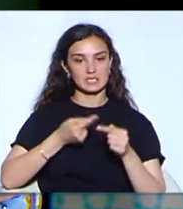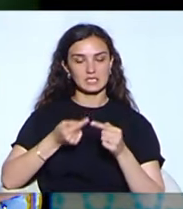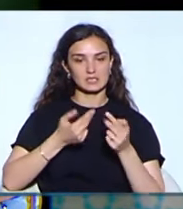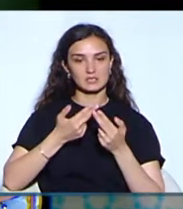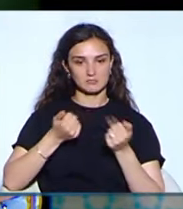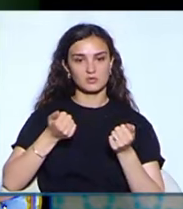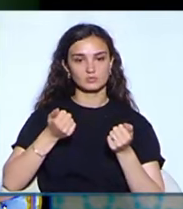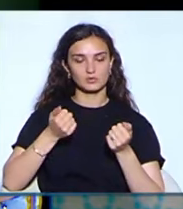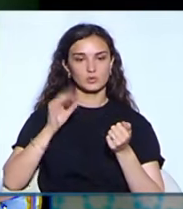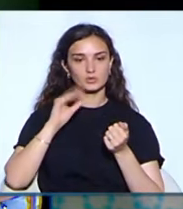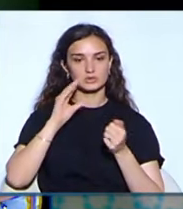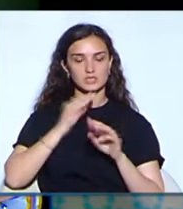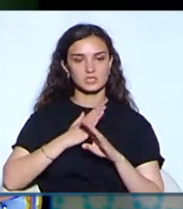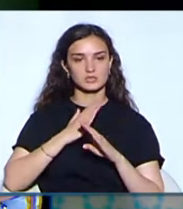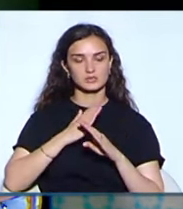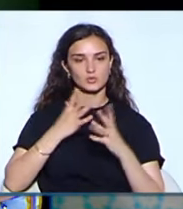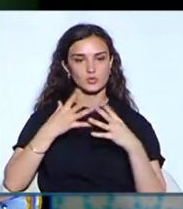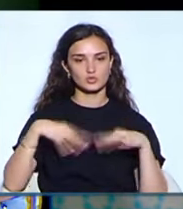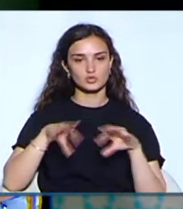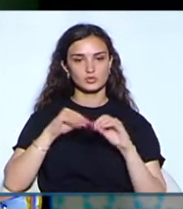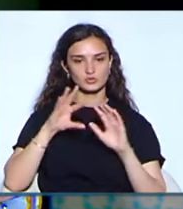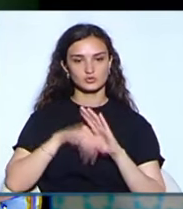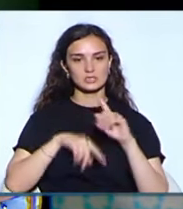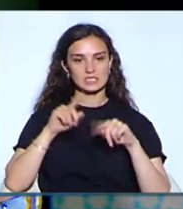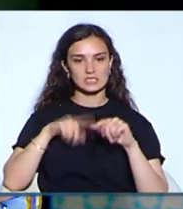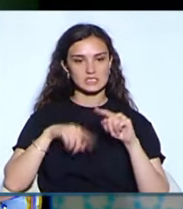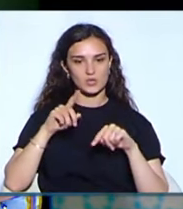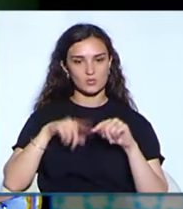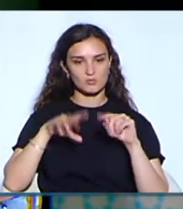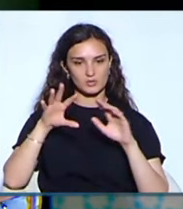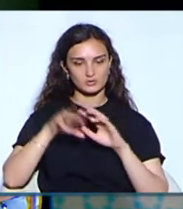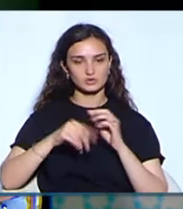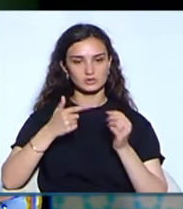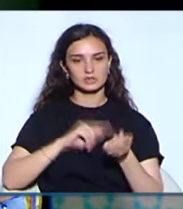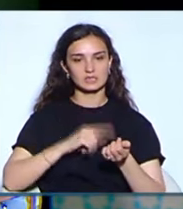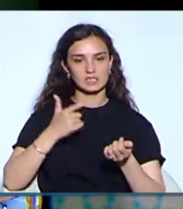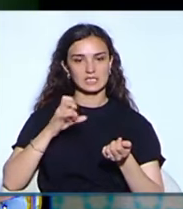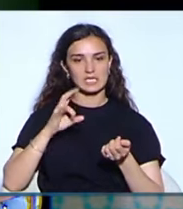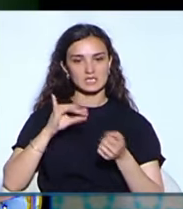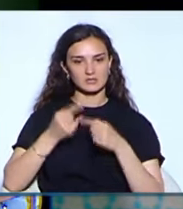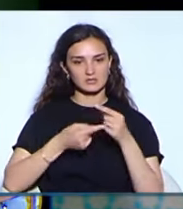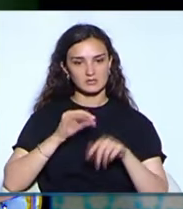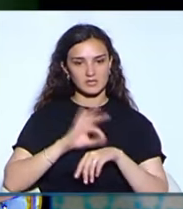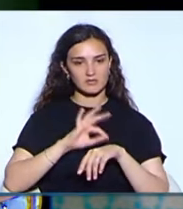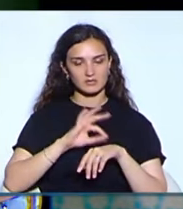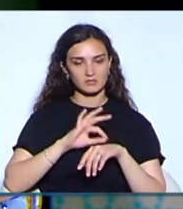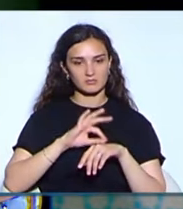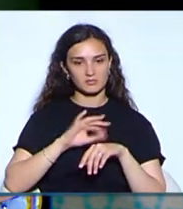ვთქვათ, როდესაც არის ოჯახში, ათესაობაში გენეტიკური დაავადება, რომელიც იწვევს